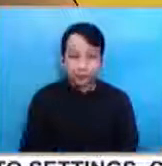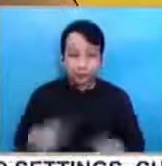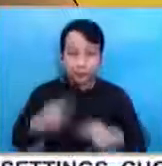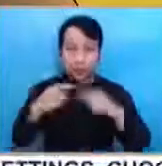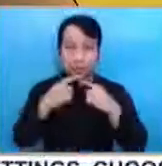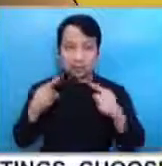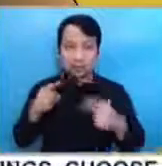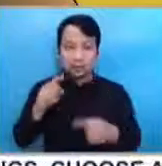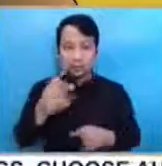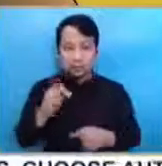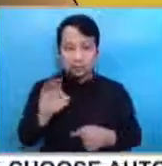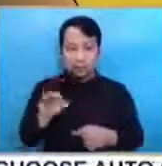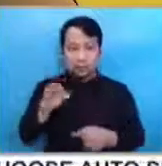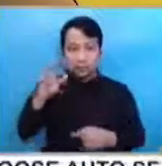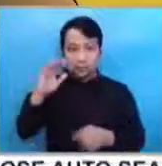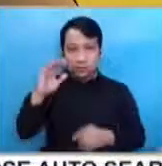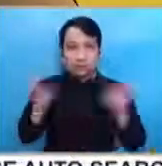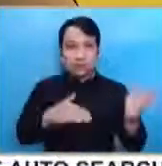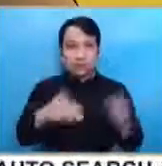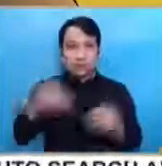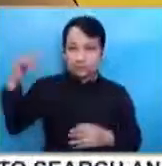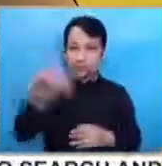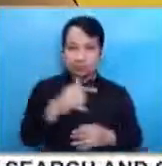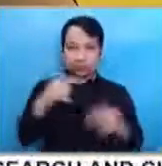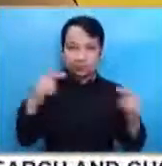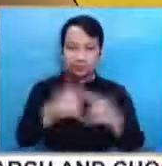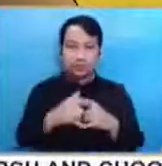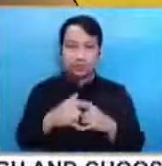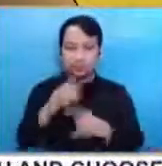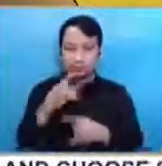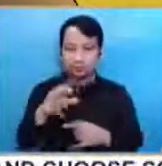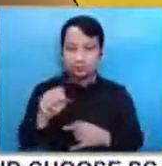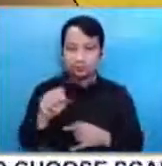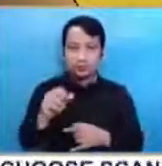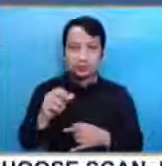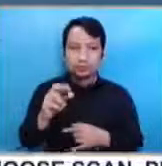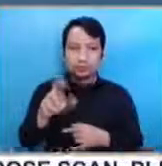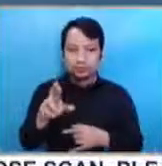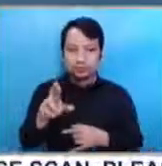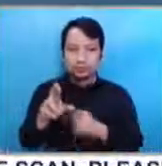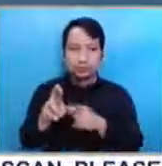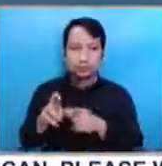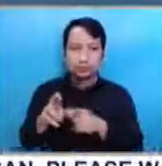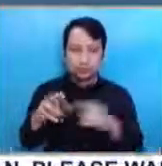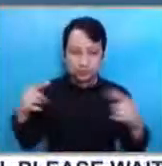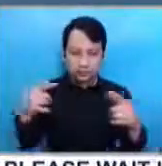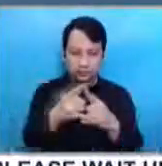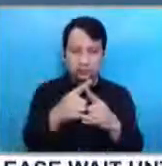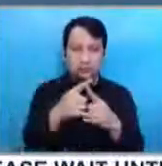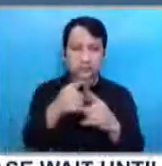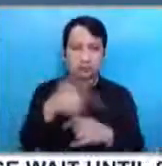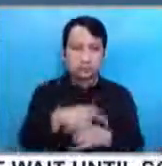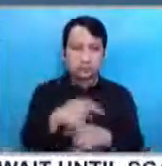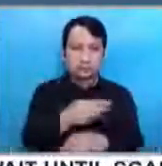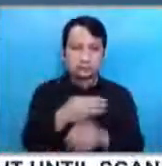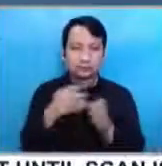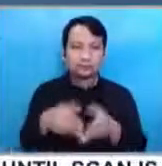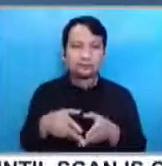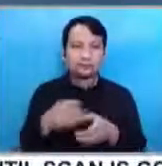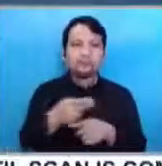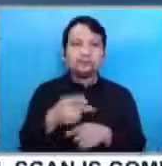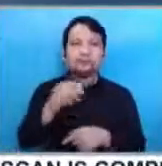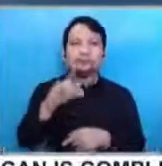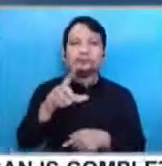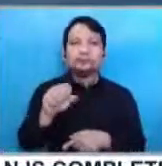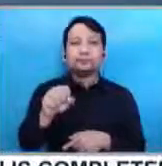kasyam ang patay sa nangyaring jet crash sa Dominican Republic. Kabilang sa mga nasawi ang music producer ng Flo La Movie.